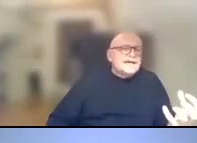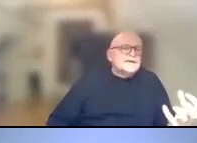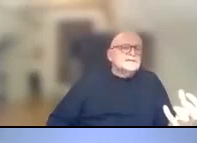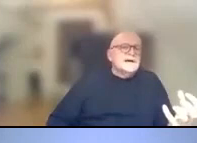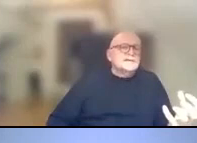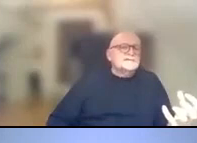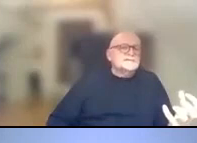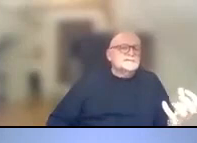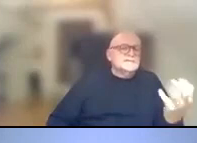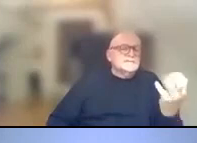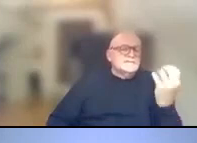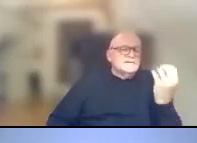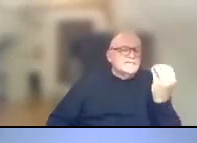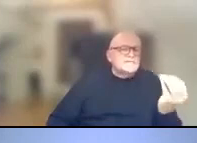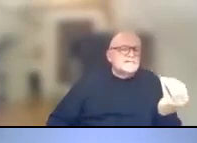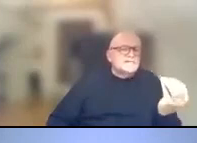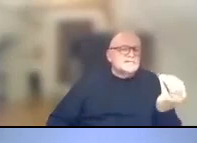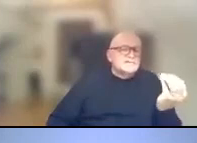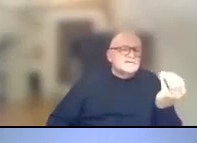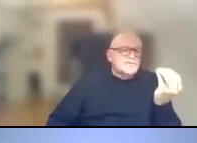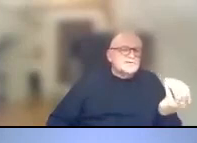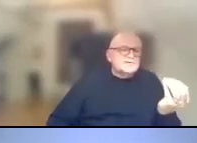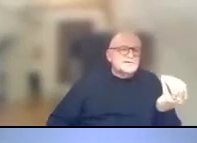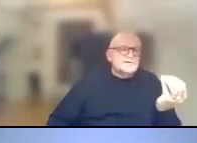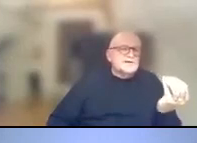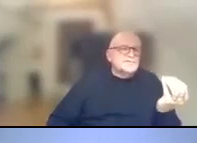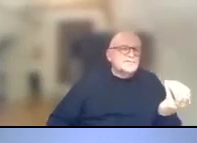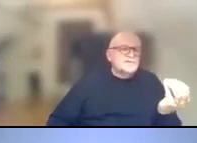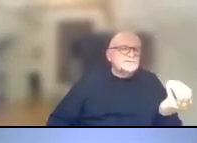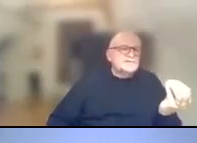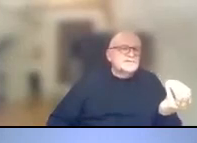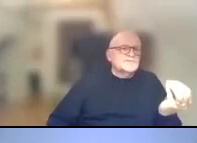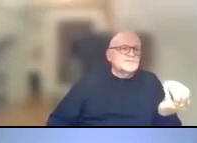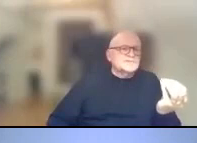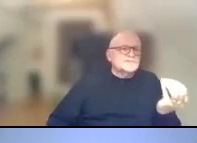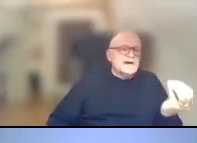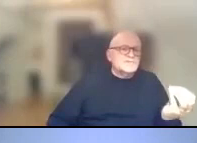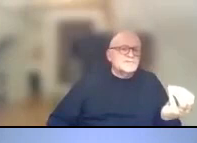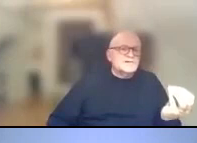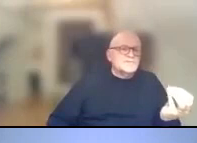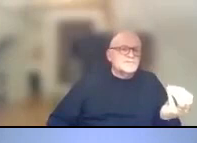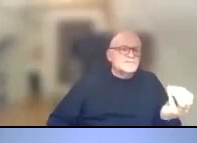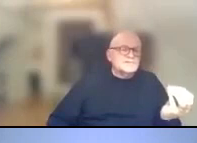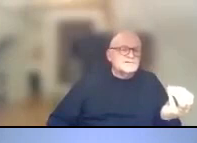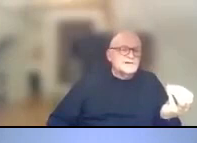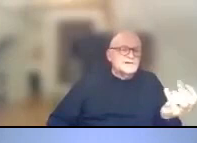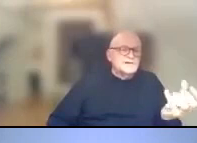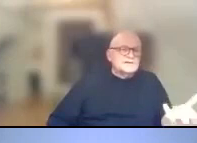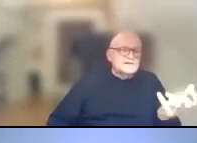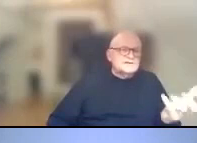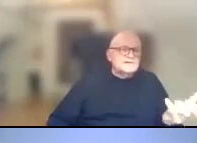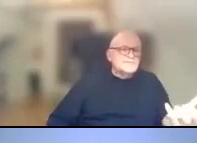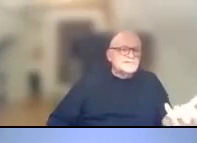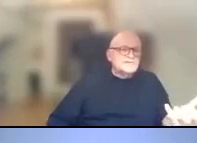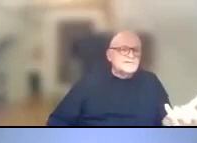das eigene Leid verschmilzt mit dem unterstellten Leid von Patienten und dass der Handlungsimpuls